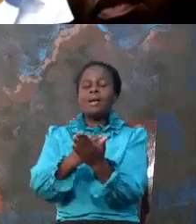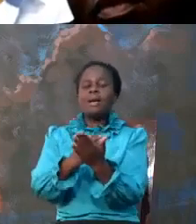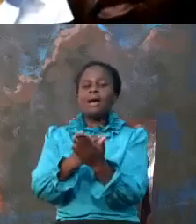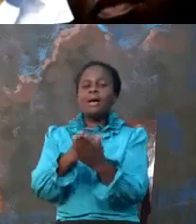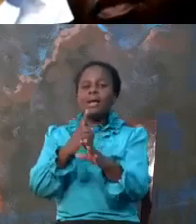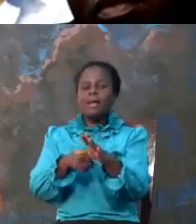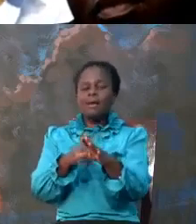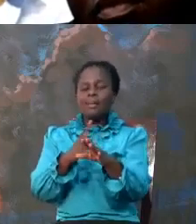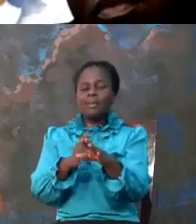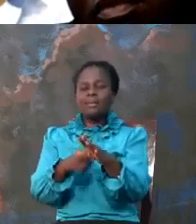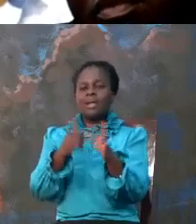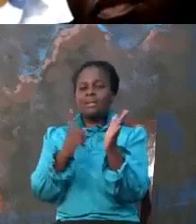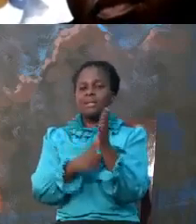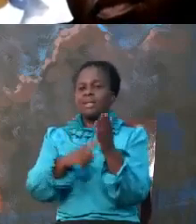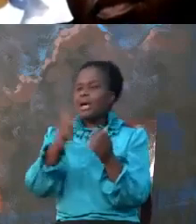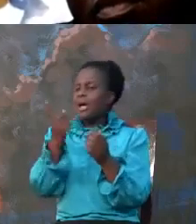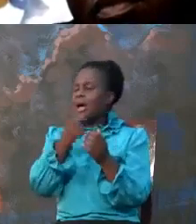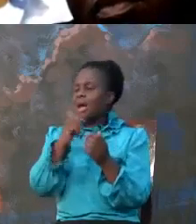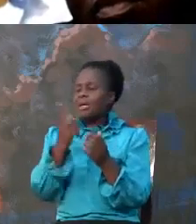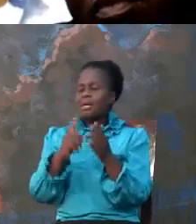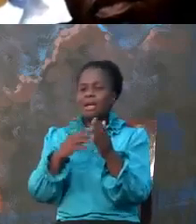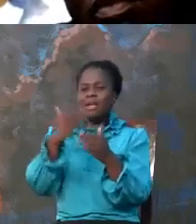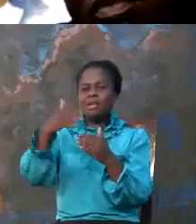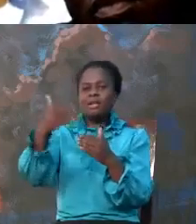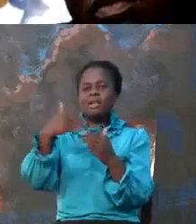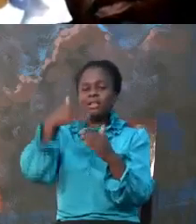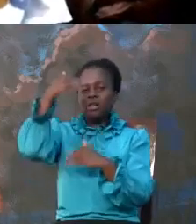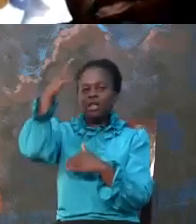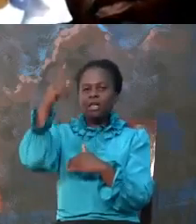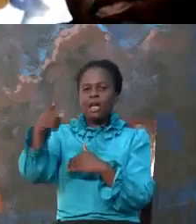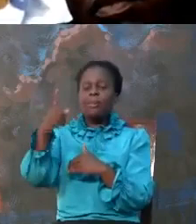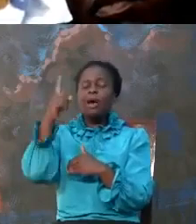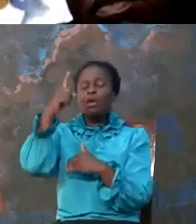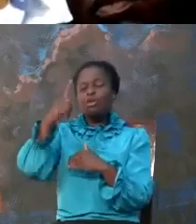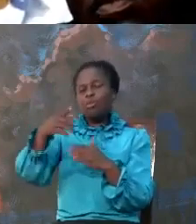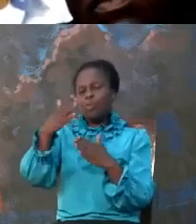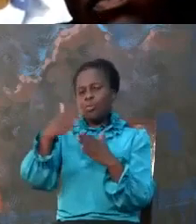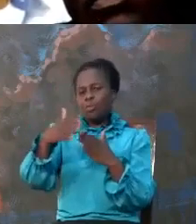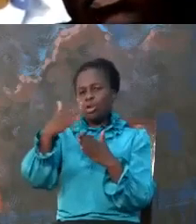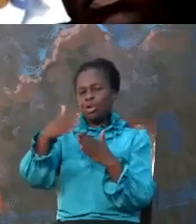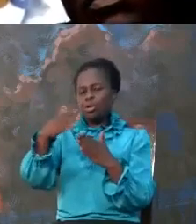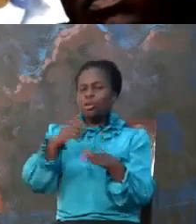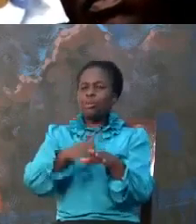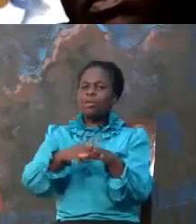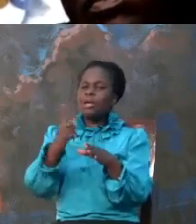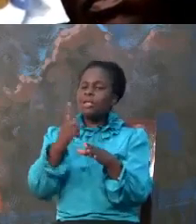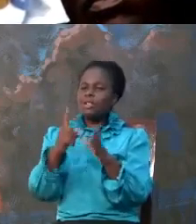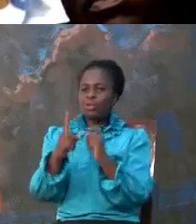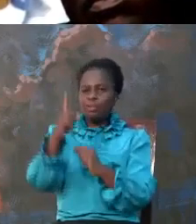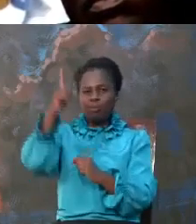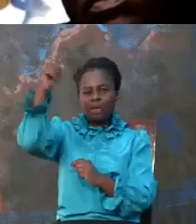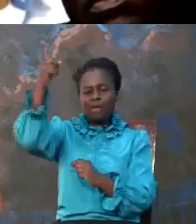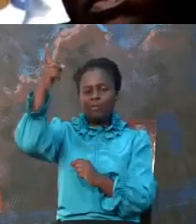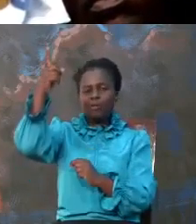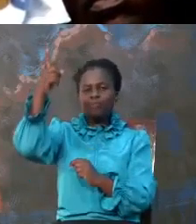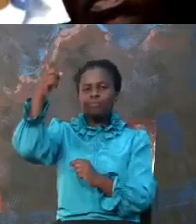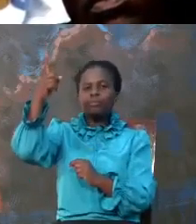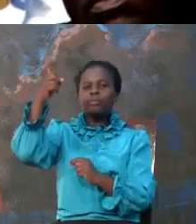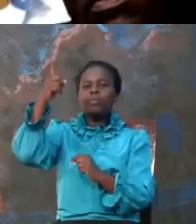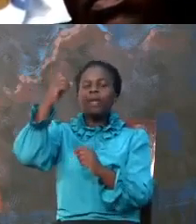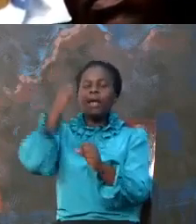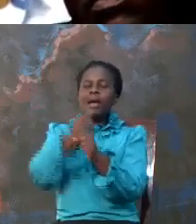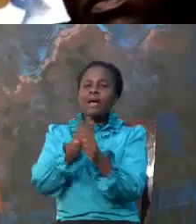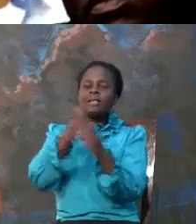hapo. Endeleeni kuhudhuria wapendwa, na tuko mwishoni kabisa. Muda sio mrefu, kauli ya Yesu